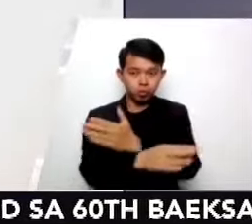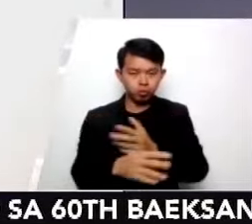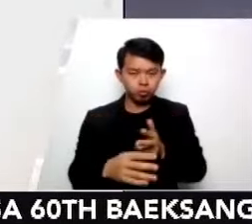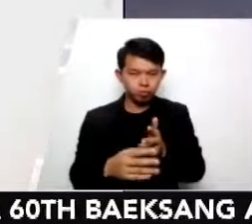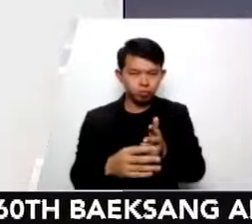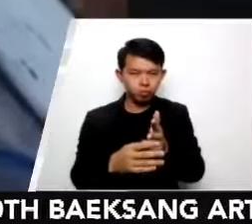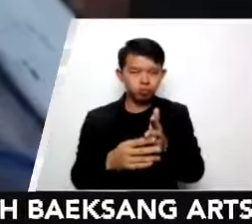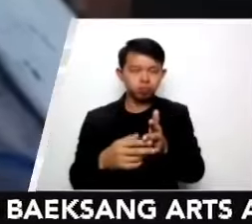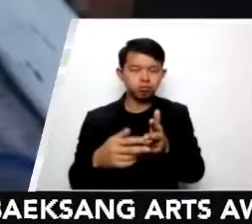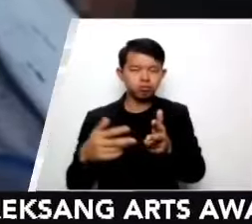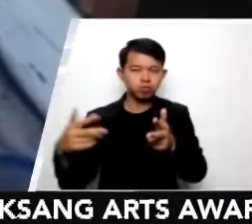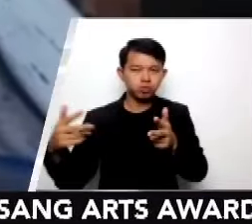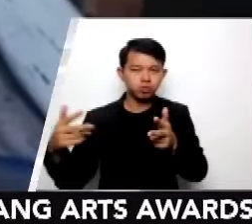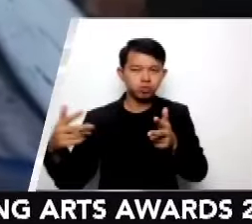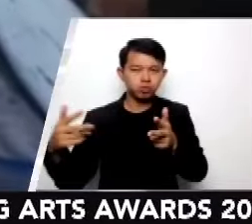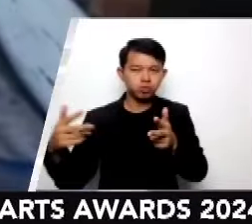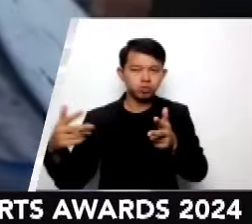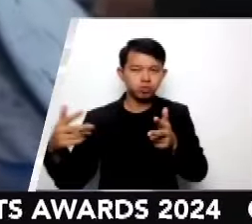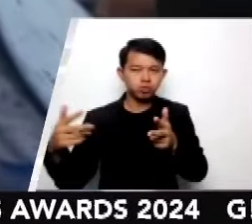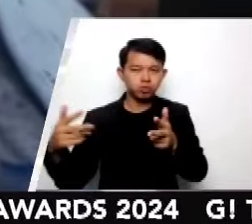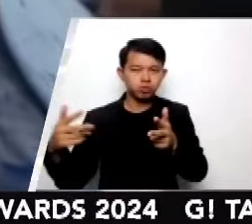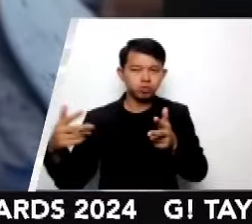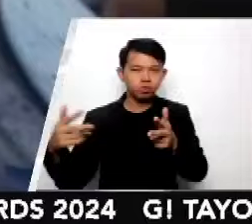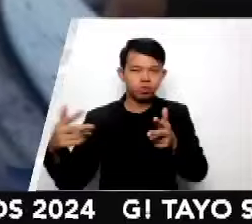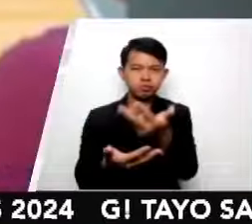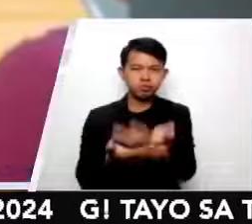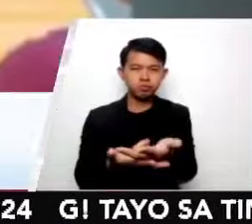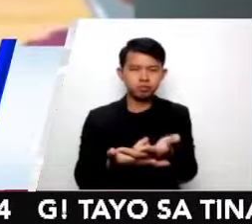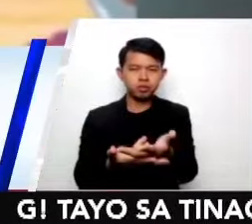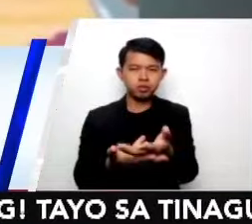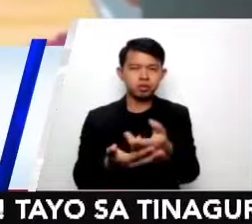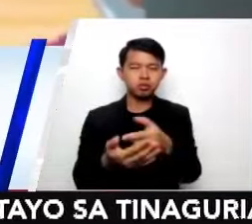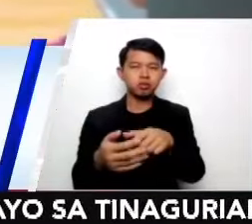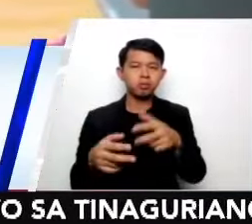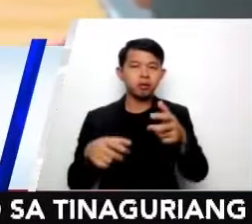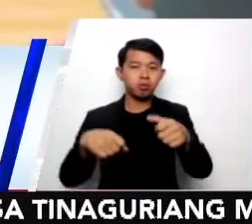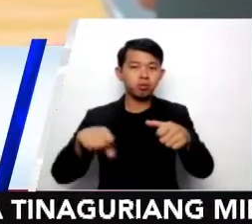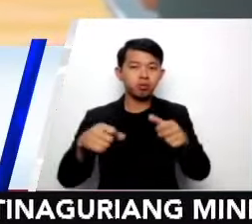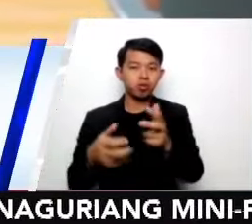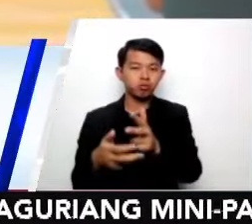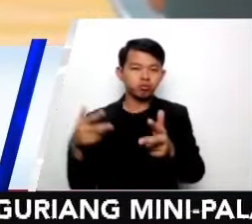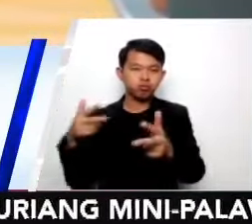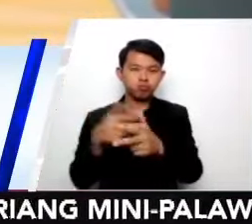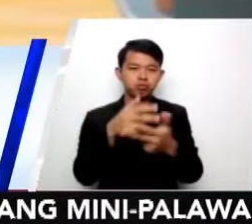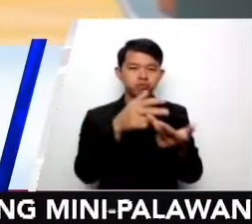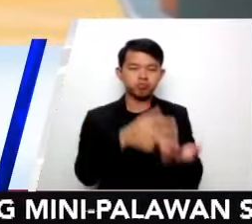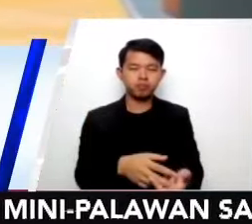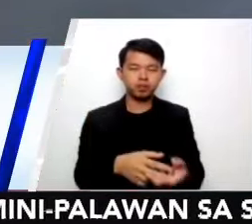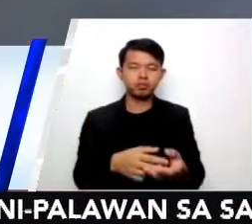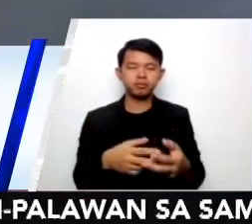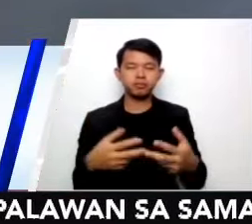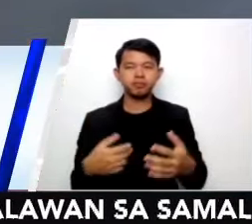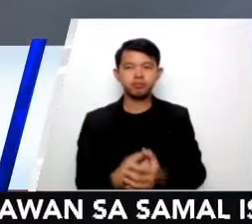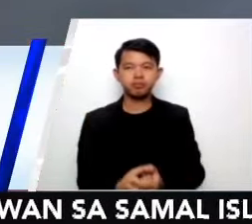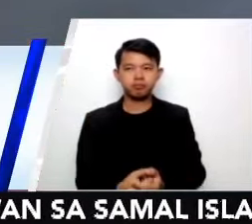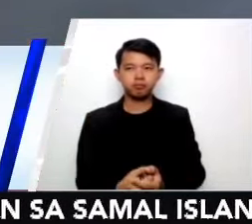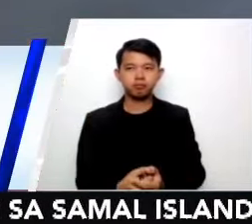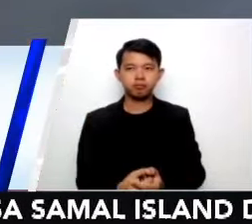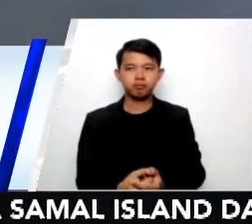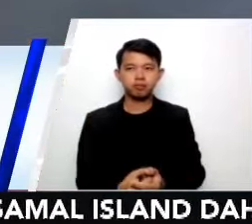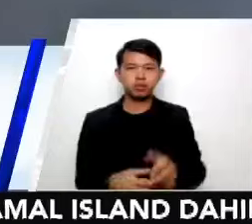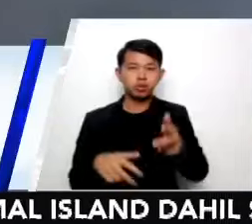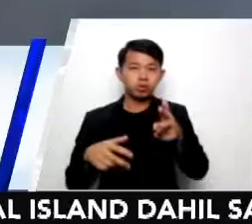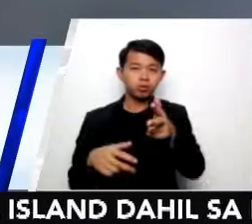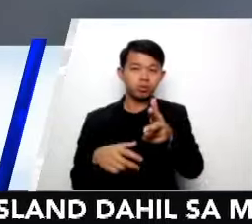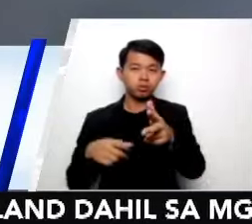bago tumagilid at dumagan sa mga motorsiklo na nag-aabang din sa intersection. Sugatan ang mag-inang sakay ng isang